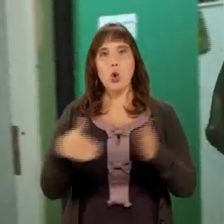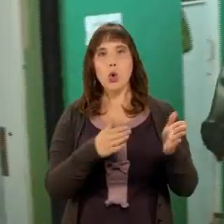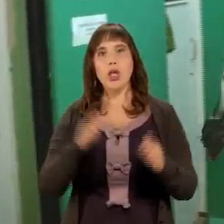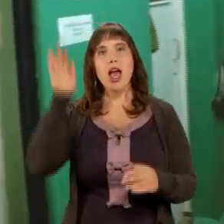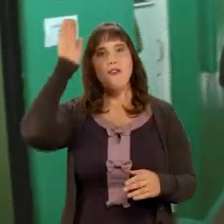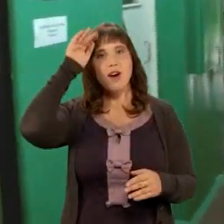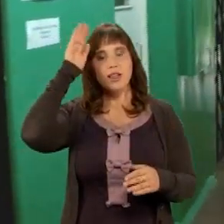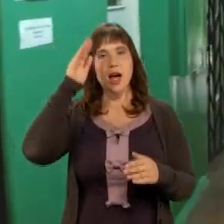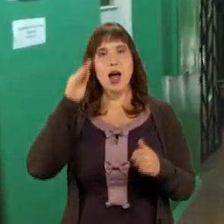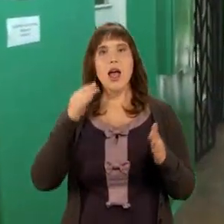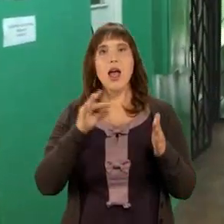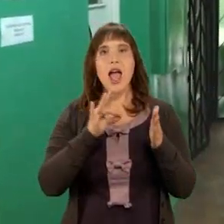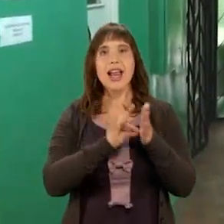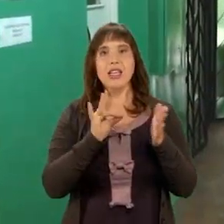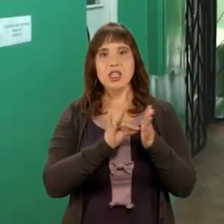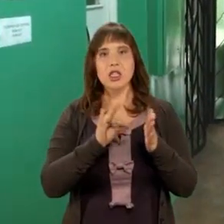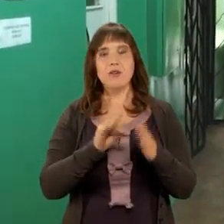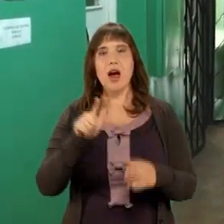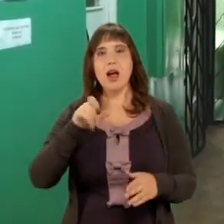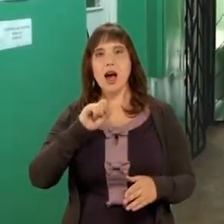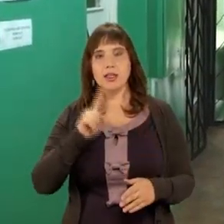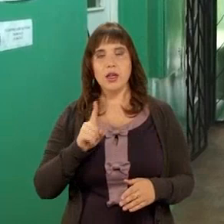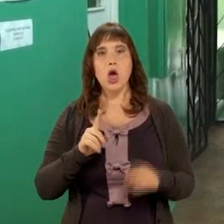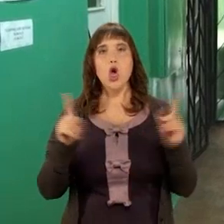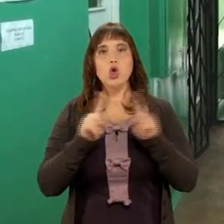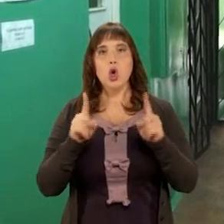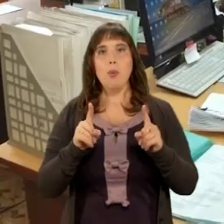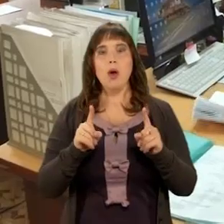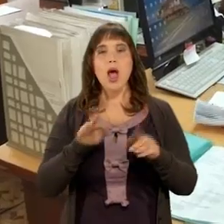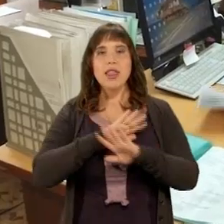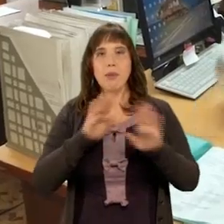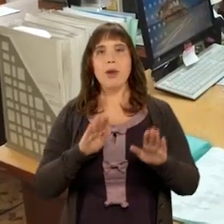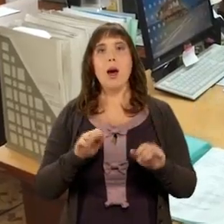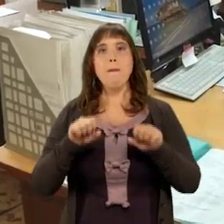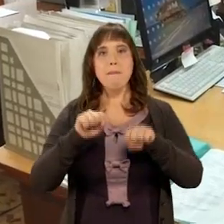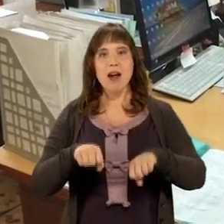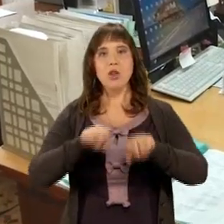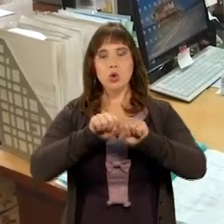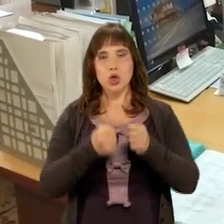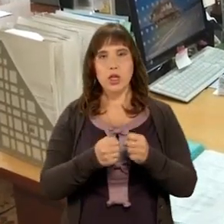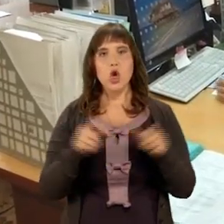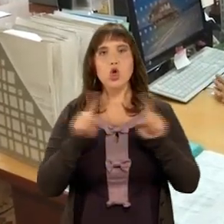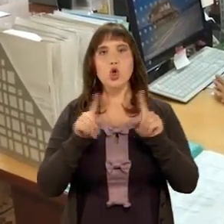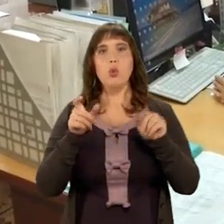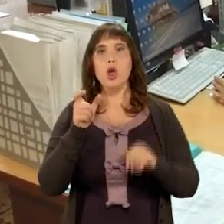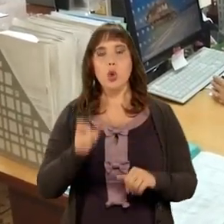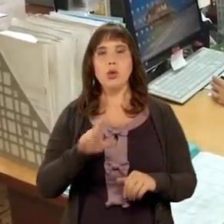вода, электричество, газ, чтобы не было правонарушений, чтобы людям было